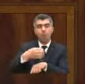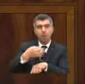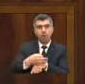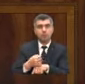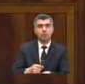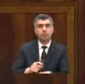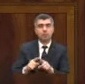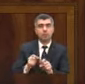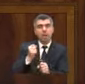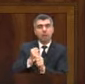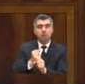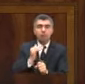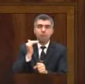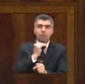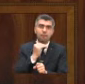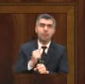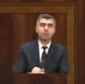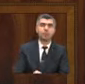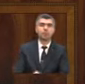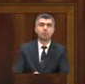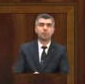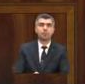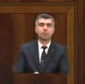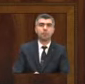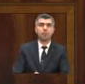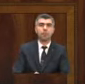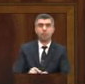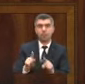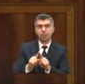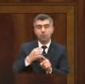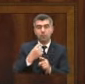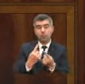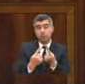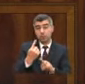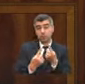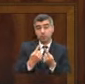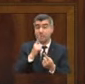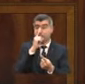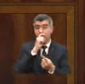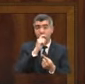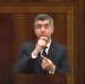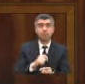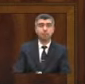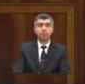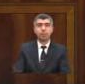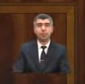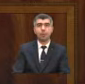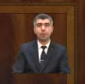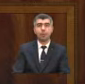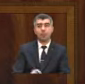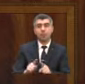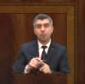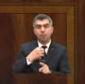وانتو كتخدموا بهذه السرعه، بهذه السرعه اللي يمكن غادي نديروا شي كسيده في الطريق. علاش؟ لان اليوم هاد مجرد